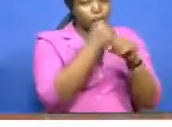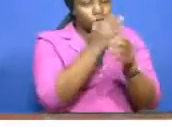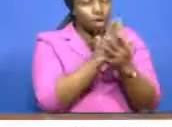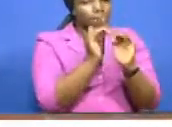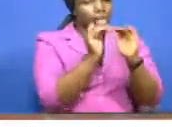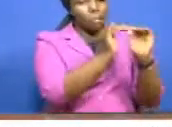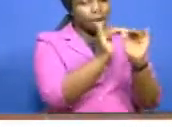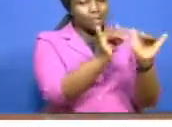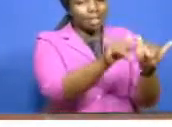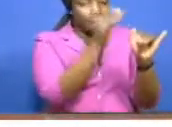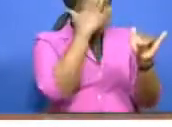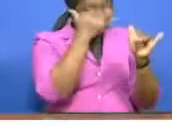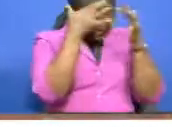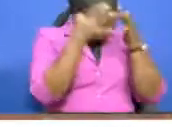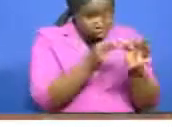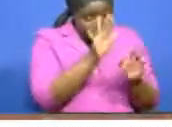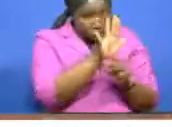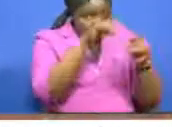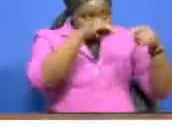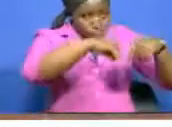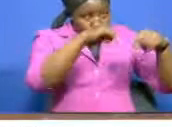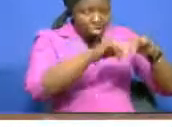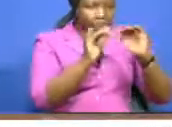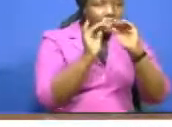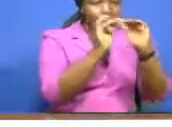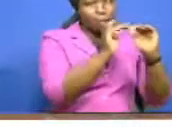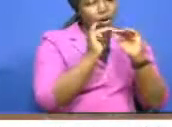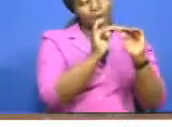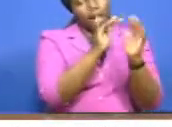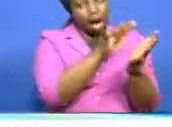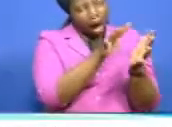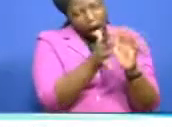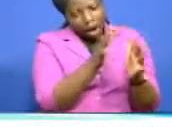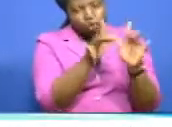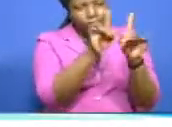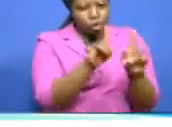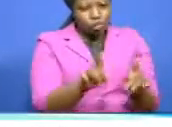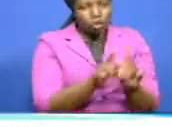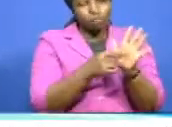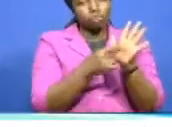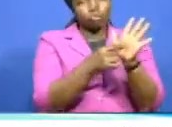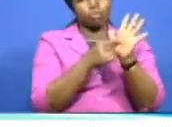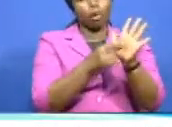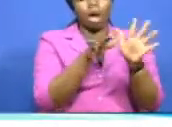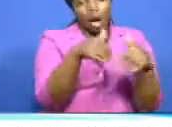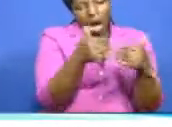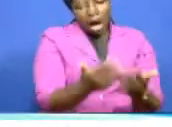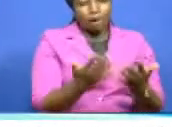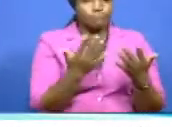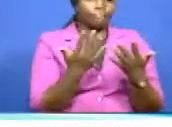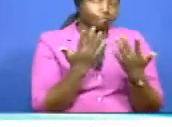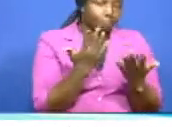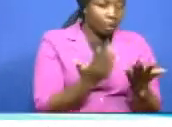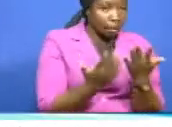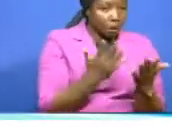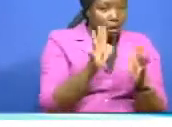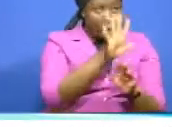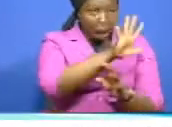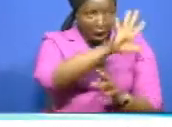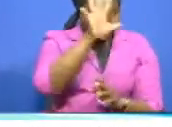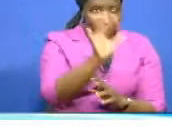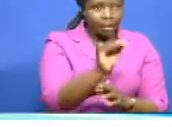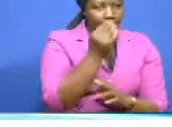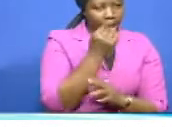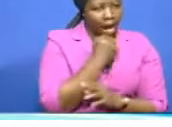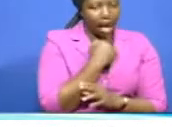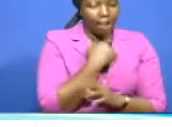Manake uamuzi ambao watatoa pale, demokrasia vile ambavyo itakuwa vile vile inaashiria jinsi ambavyo pengine Afrika